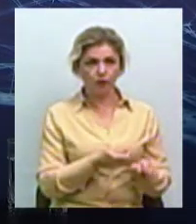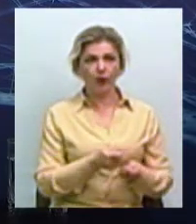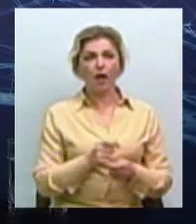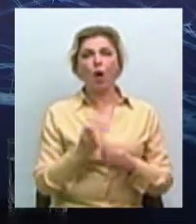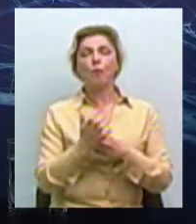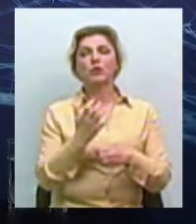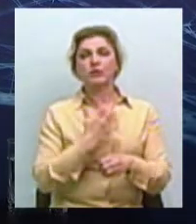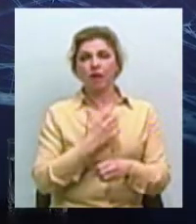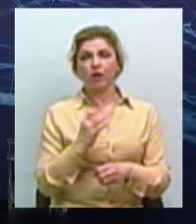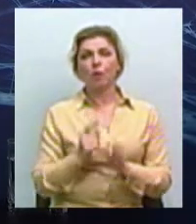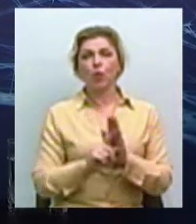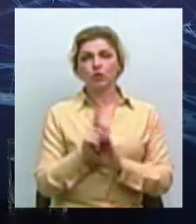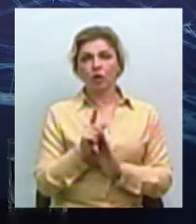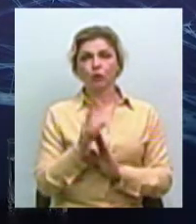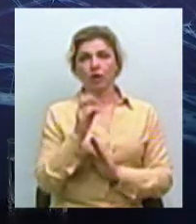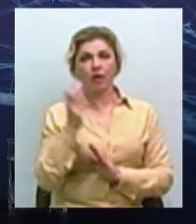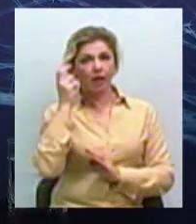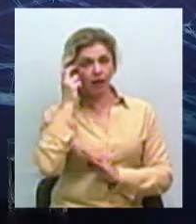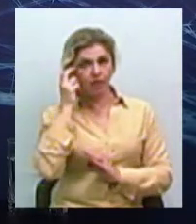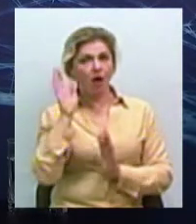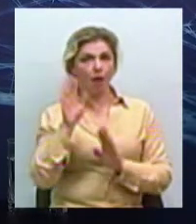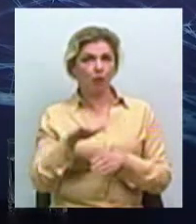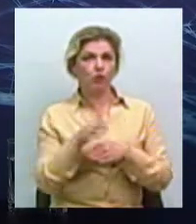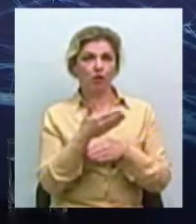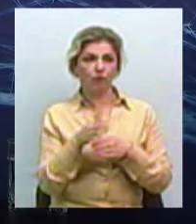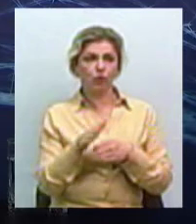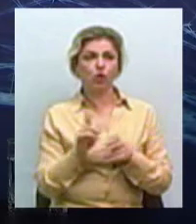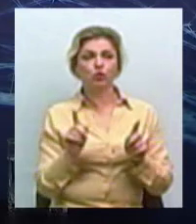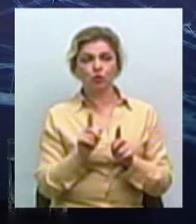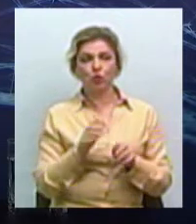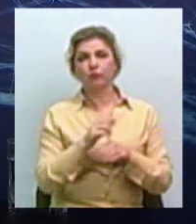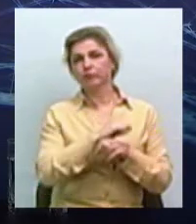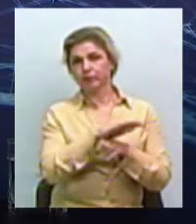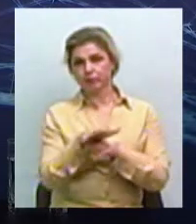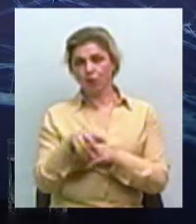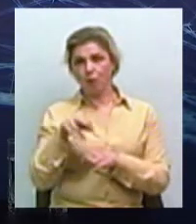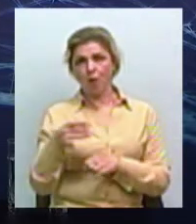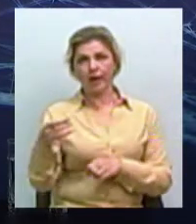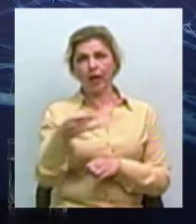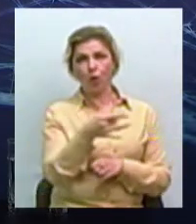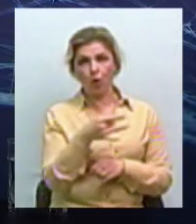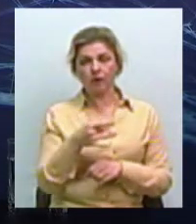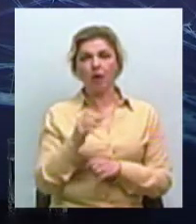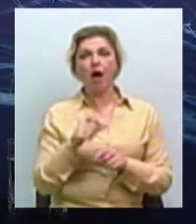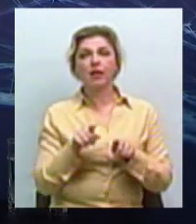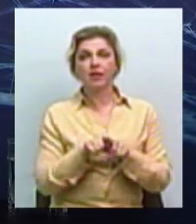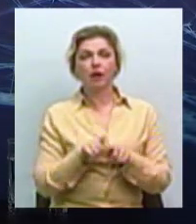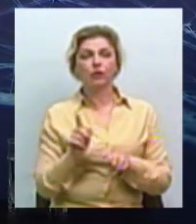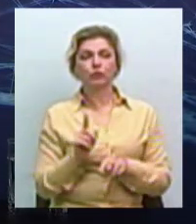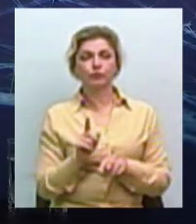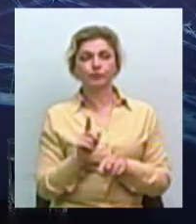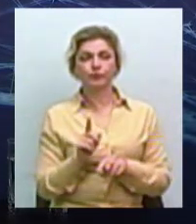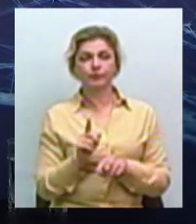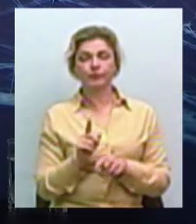поставки йдуть спочатку на Київ, а далі потім, уже як шушу, вона розповсюджується по регіонам. Але так як